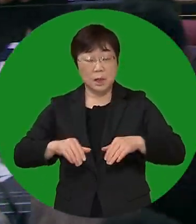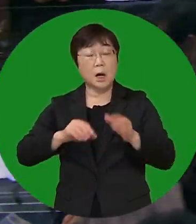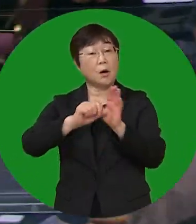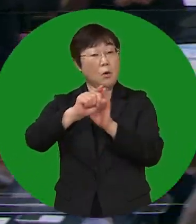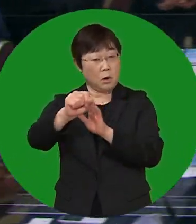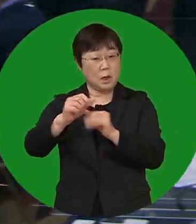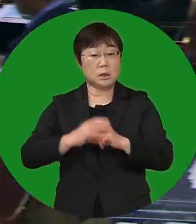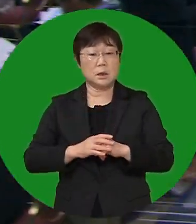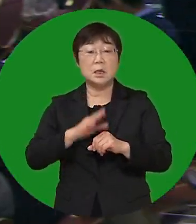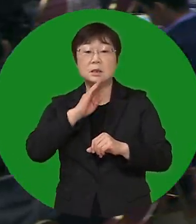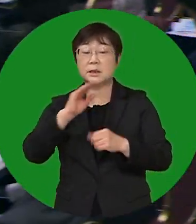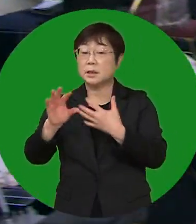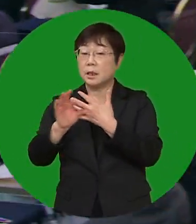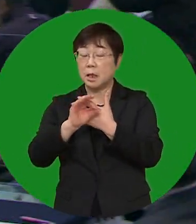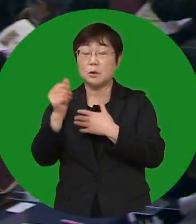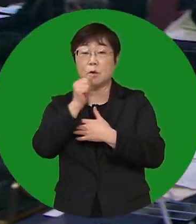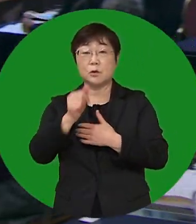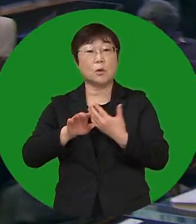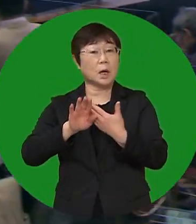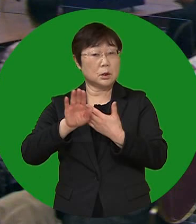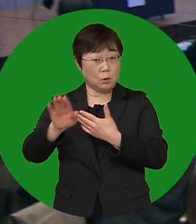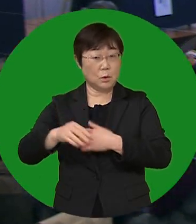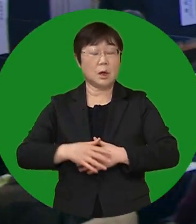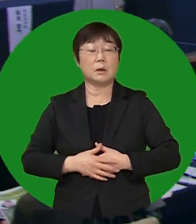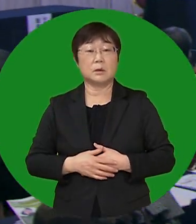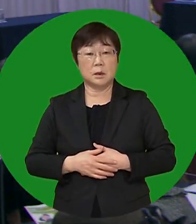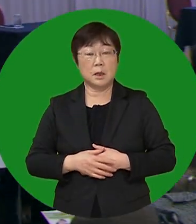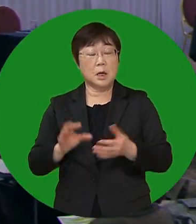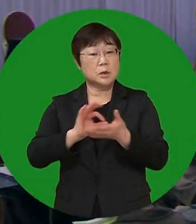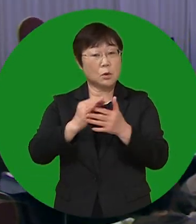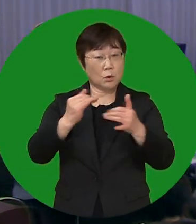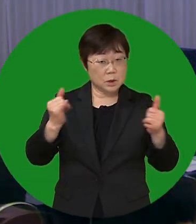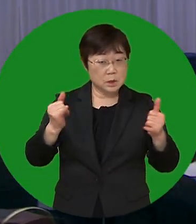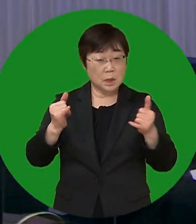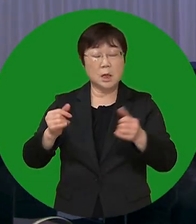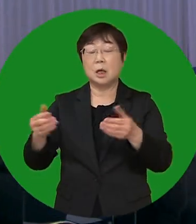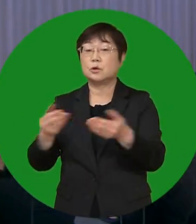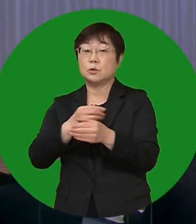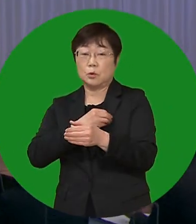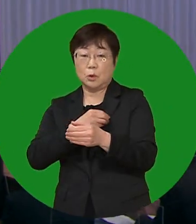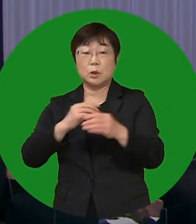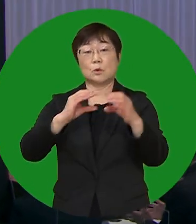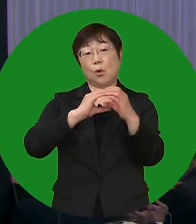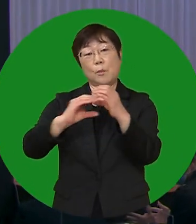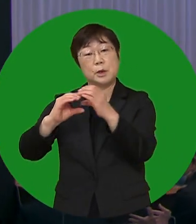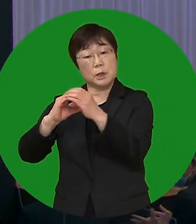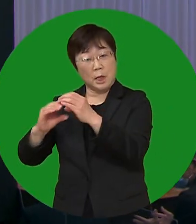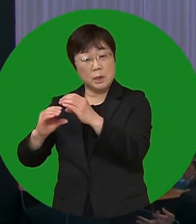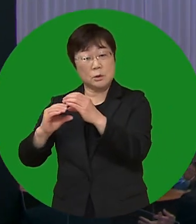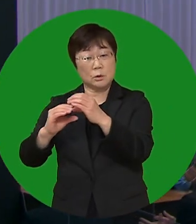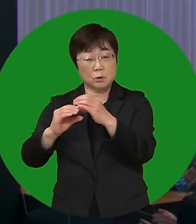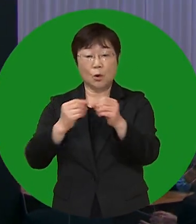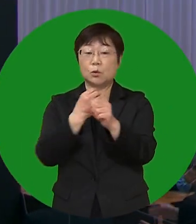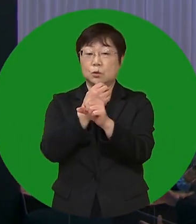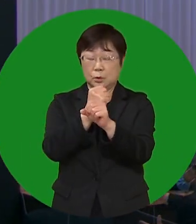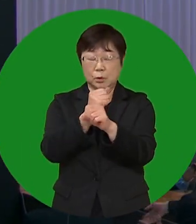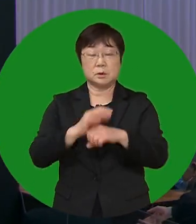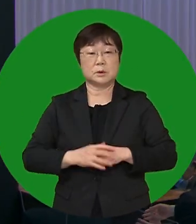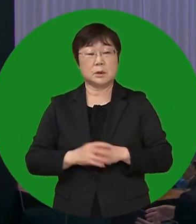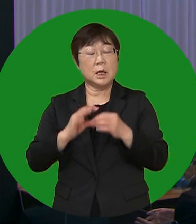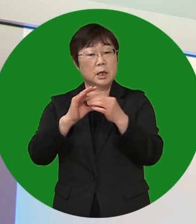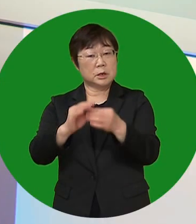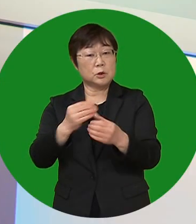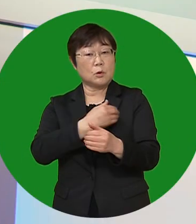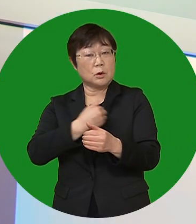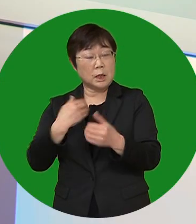や実践事例の紹介のボタン消費者や従業員とのコミュニケーションの工夫